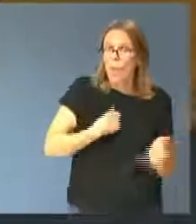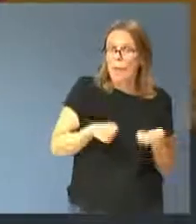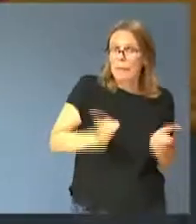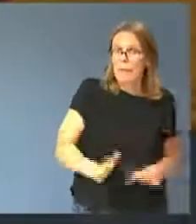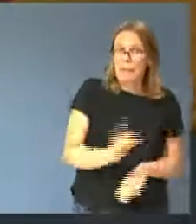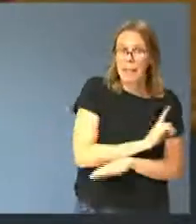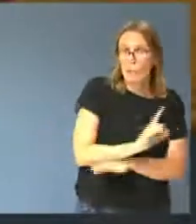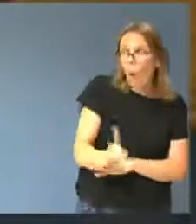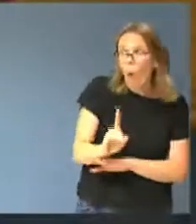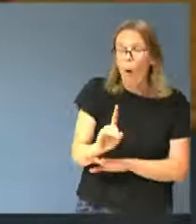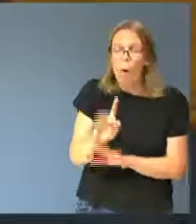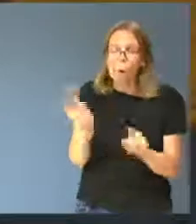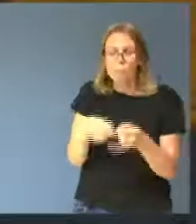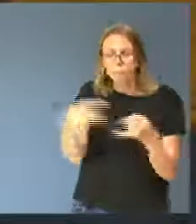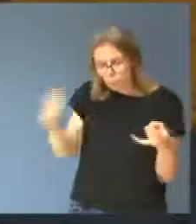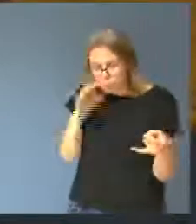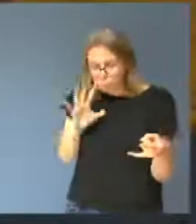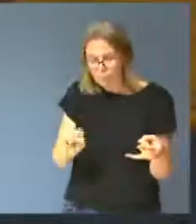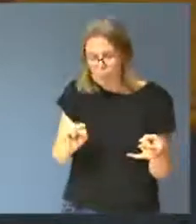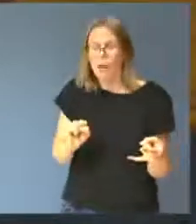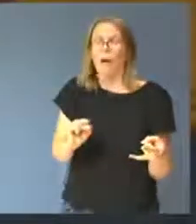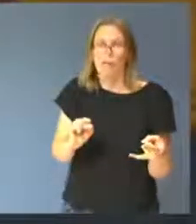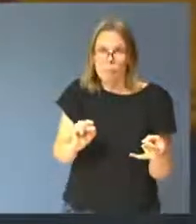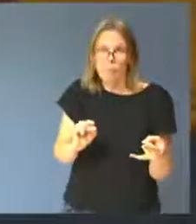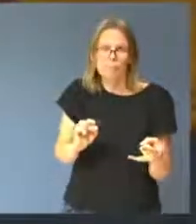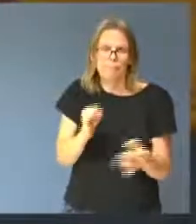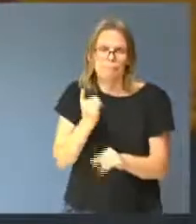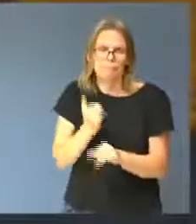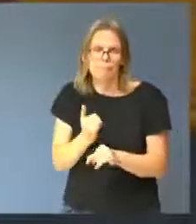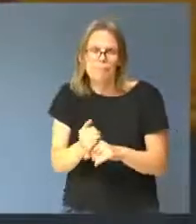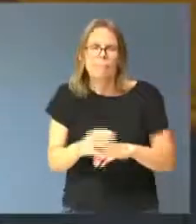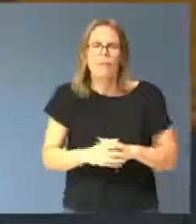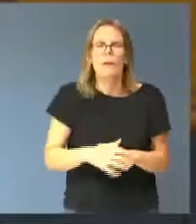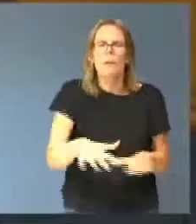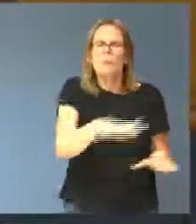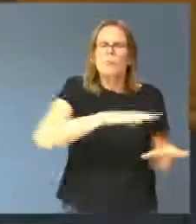a expérimenté durant 2 ou 3 mois cette amende forfaitaire. Sur la